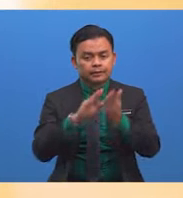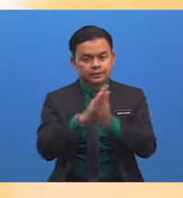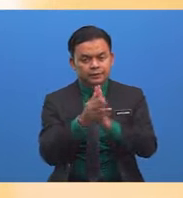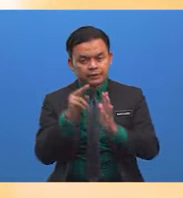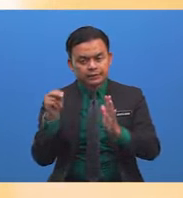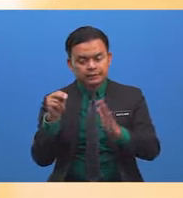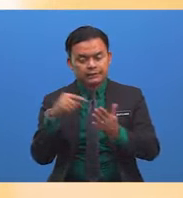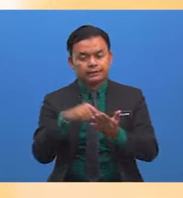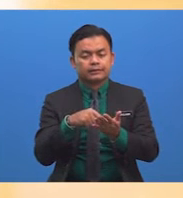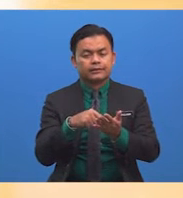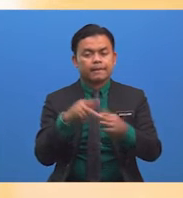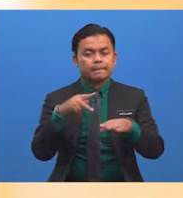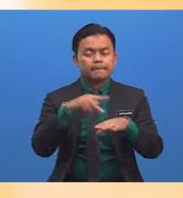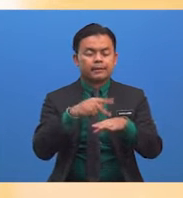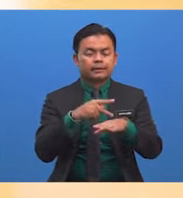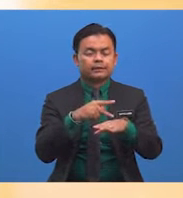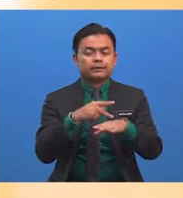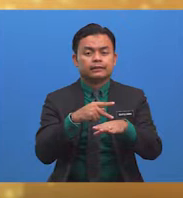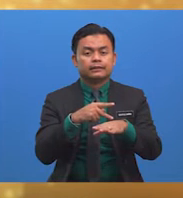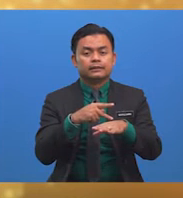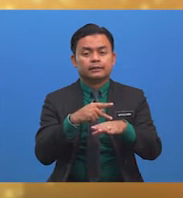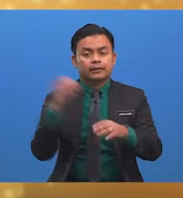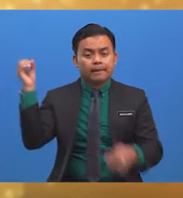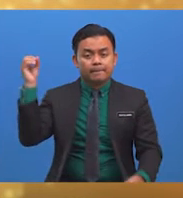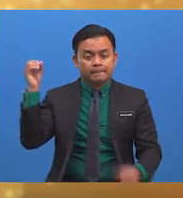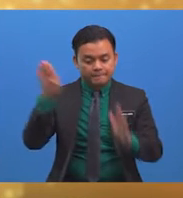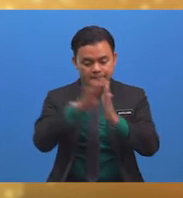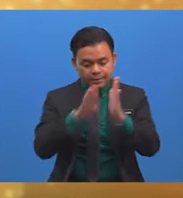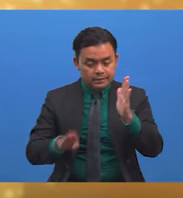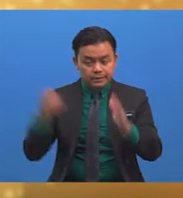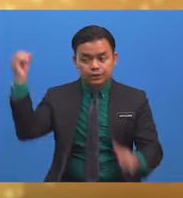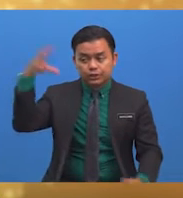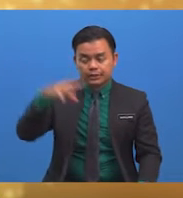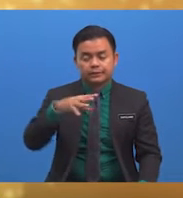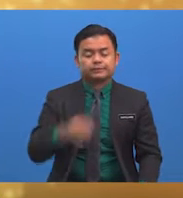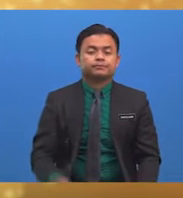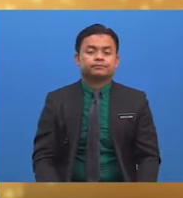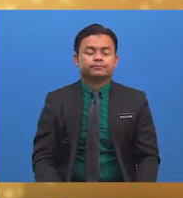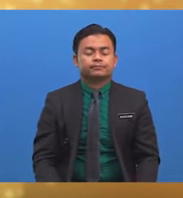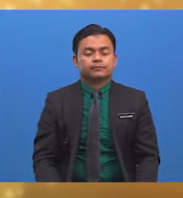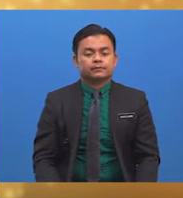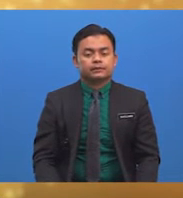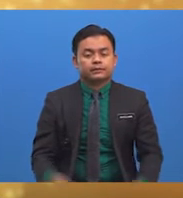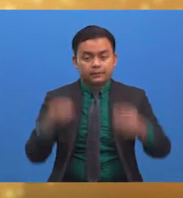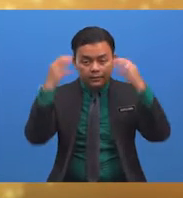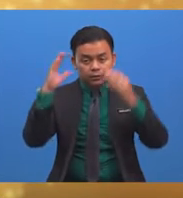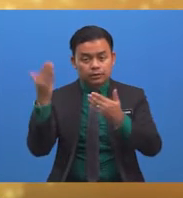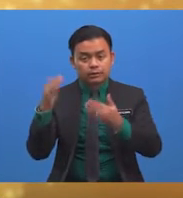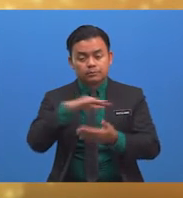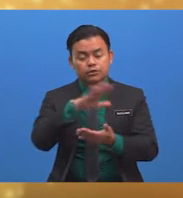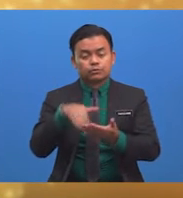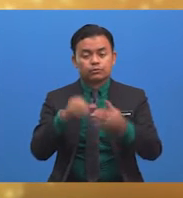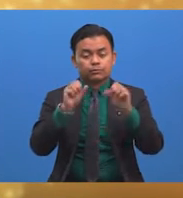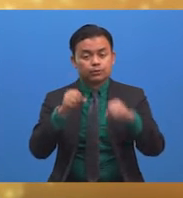sebagai biasan cahaya. Cikgu harap kamu semua boleh faham dan